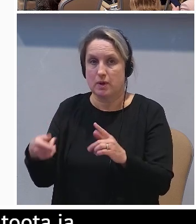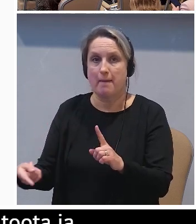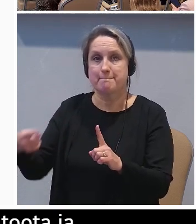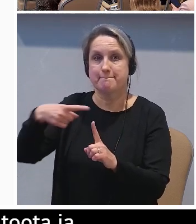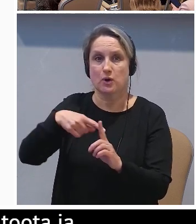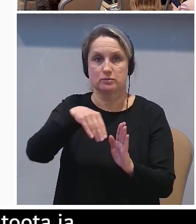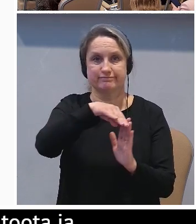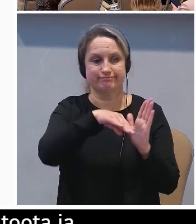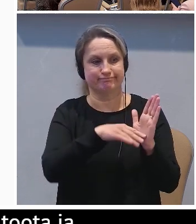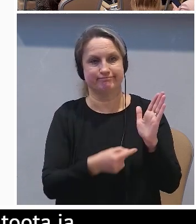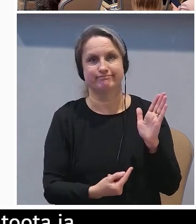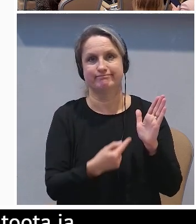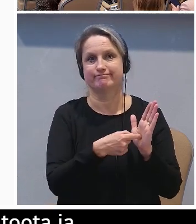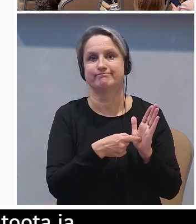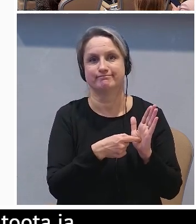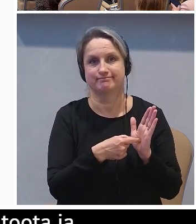raskused.